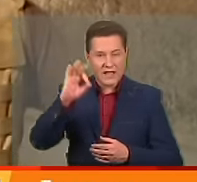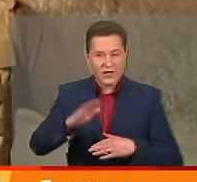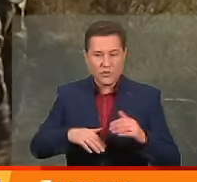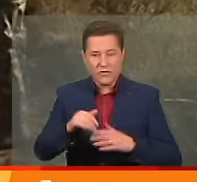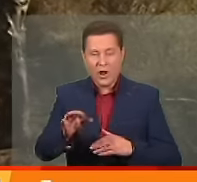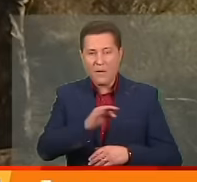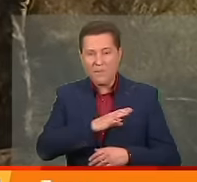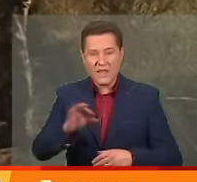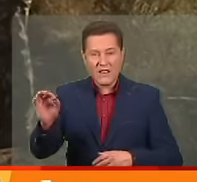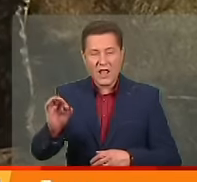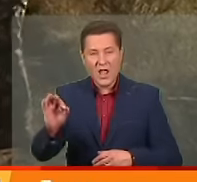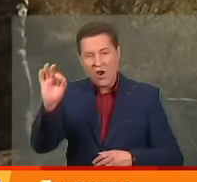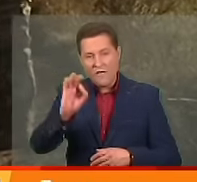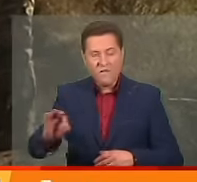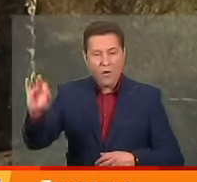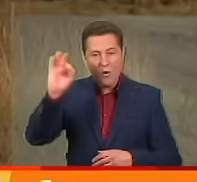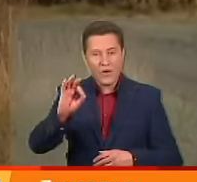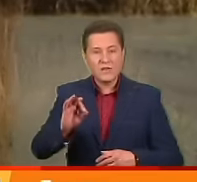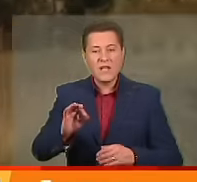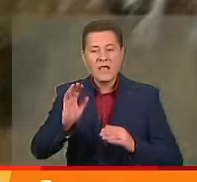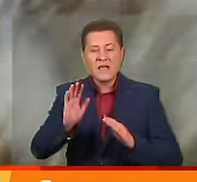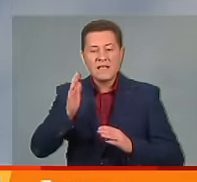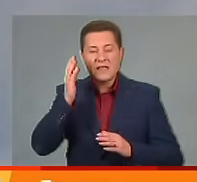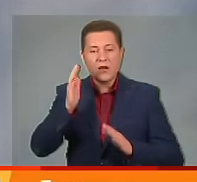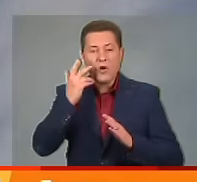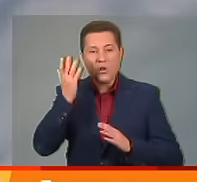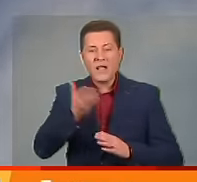злетіти в небо. Щойно підготуємось до відведення.